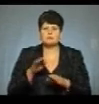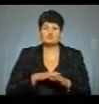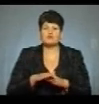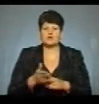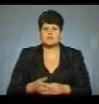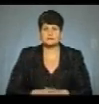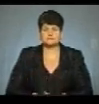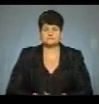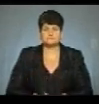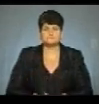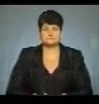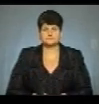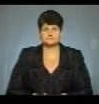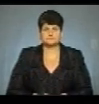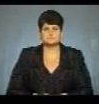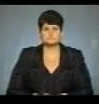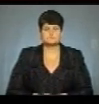виконані?